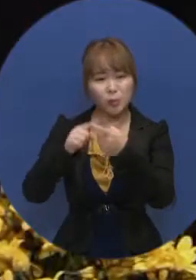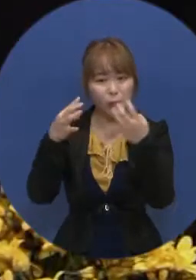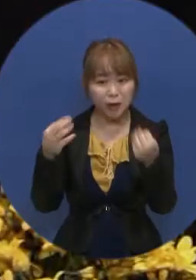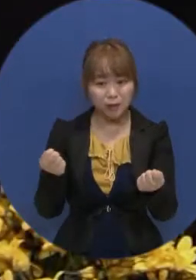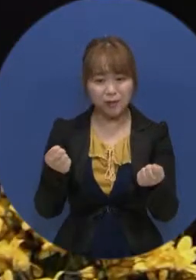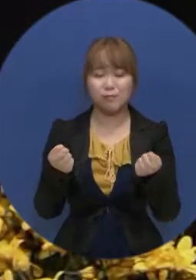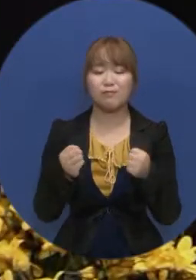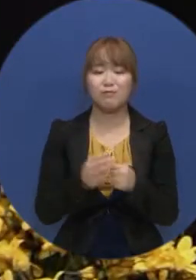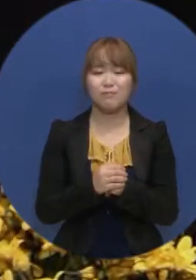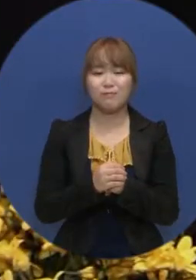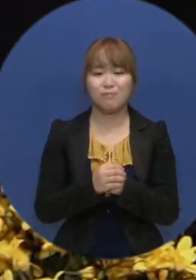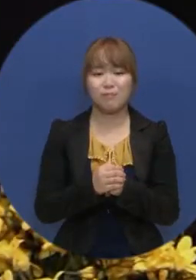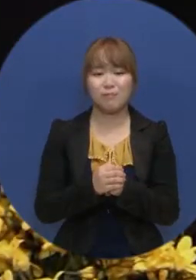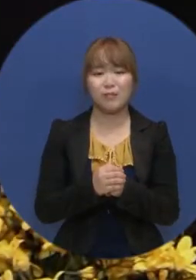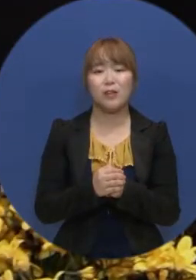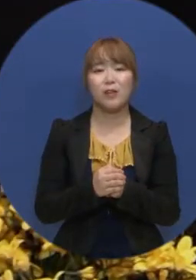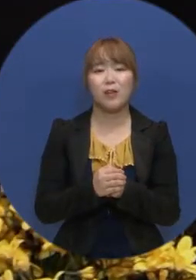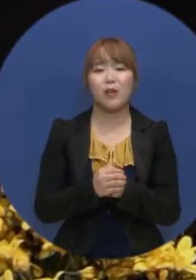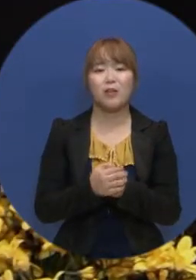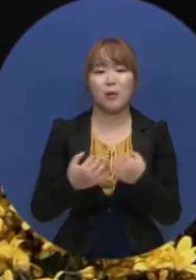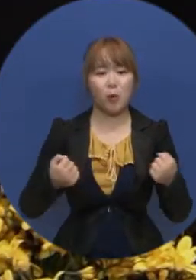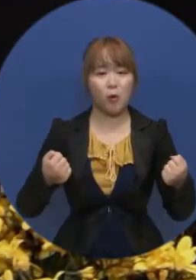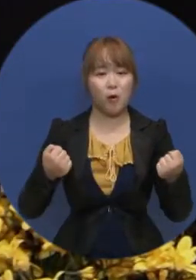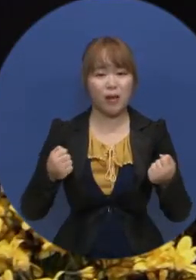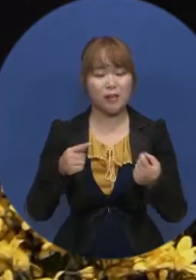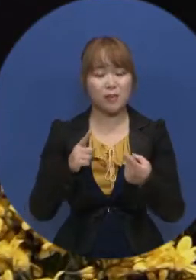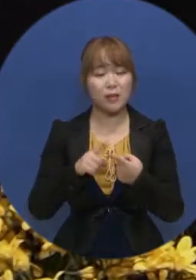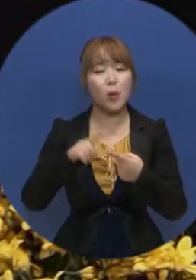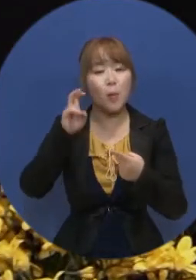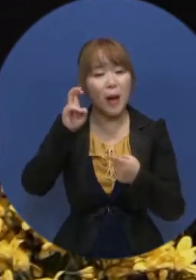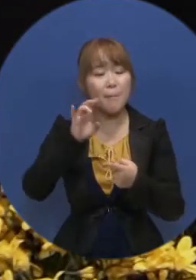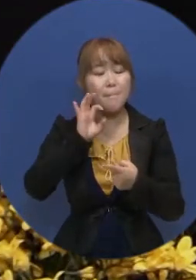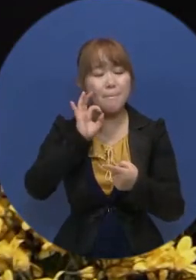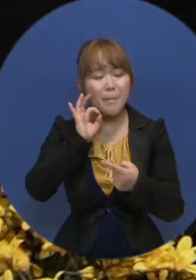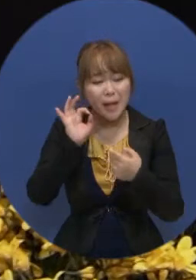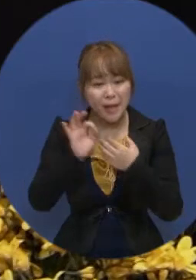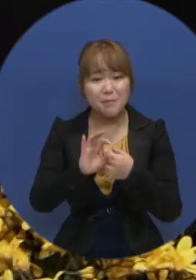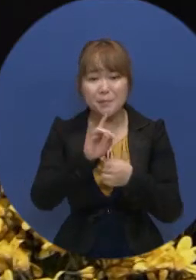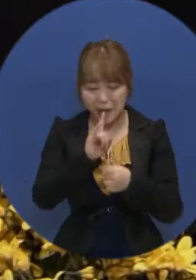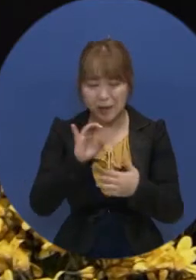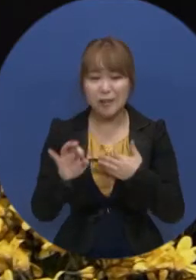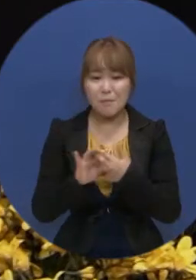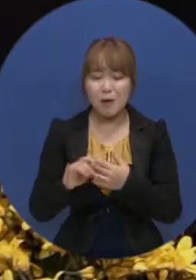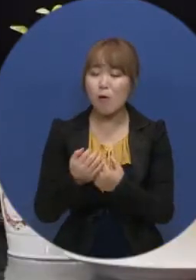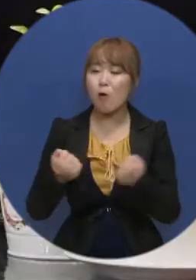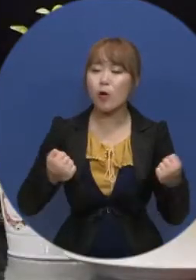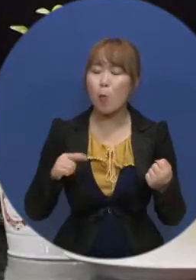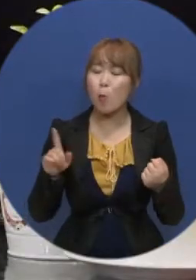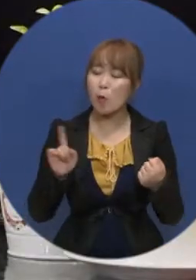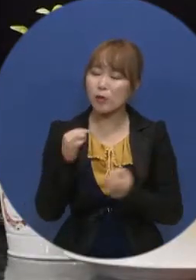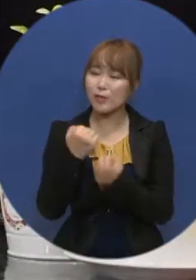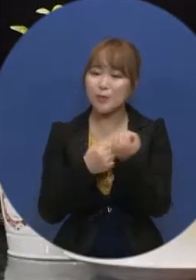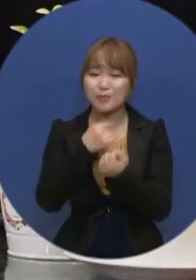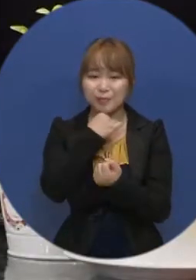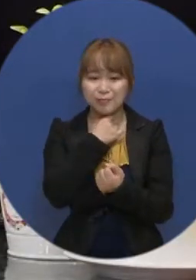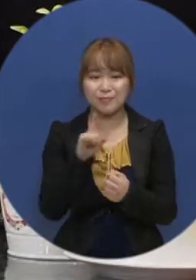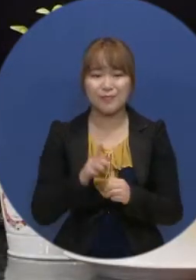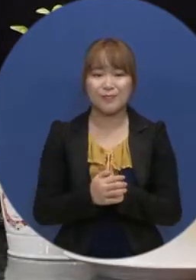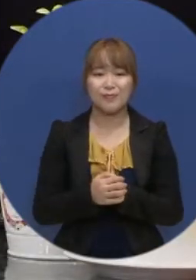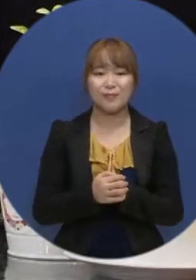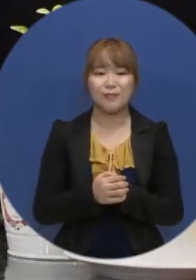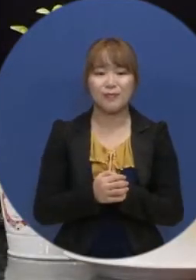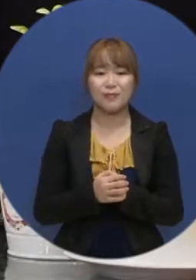있잖아요. 그럼 만약에 건강에 대해서 말을 한다. 그러면 그 건강을 어떻게 말씀하고 싶으신지요? 원래 제가 네. 이제